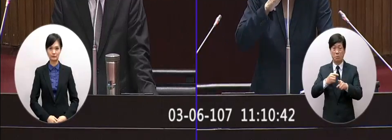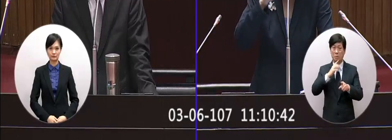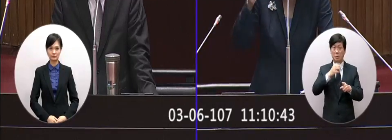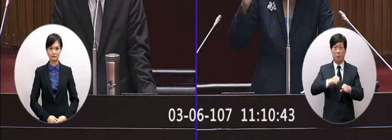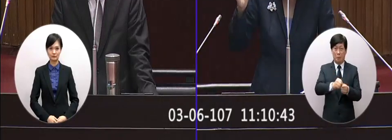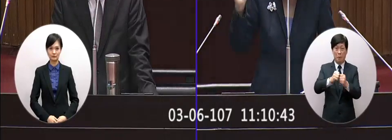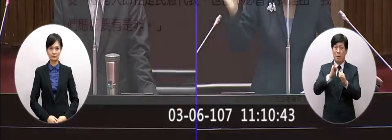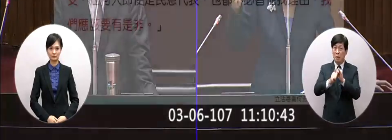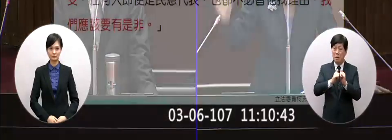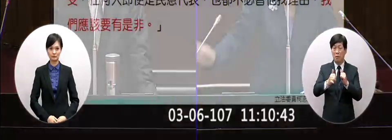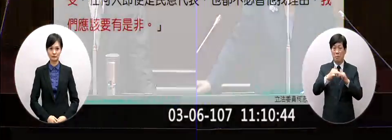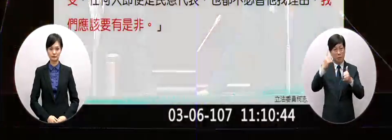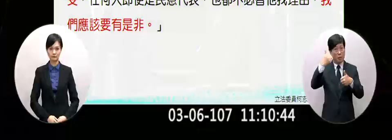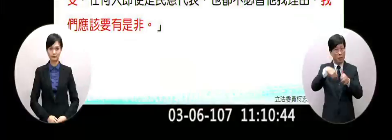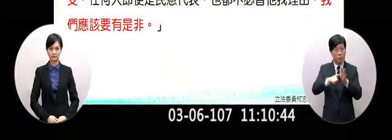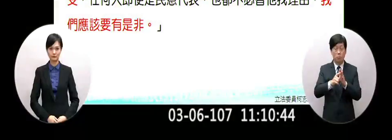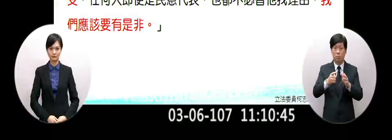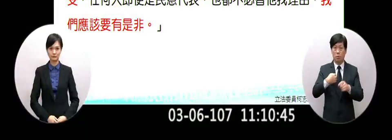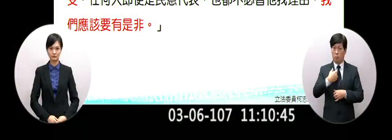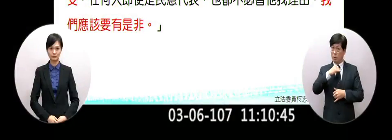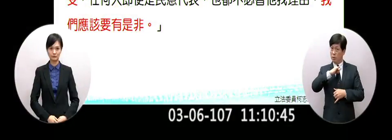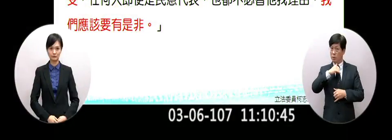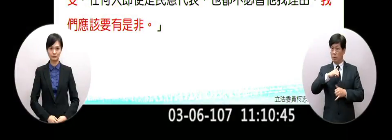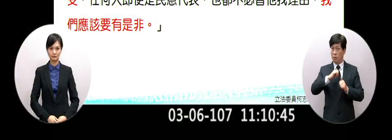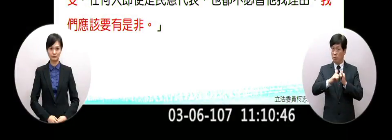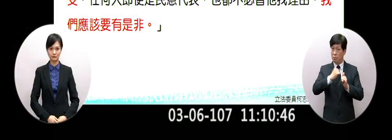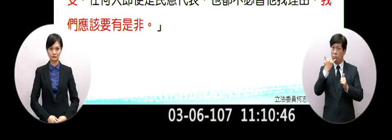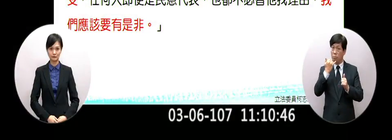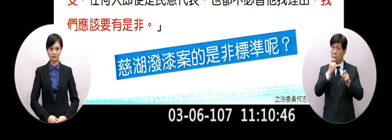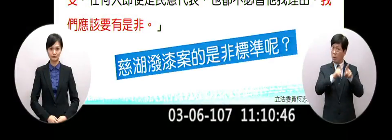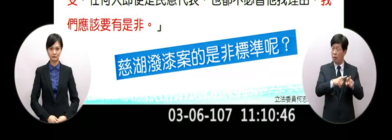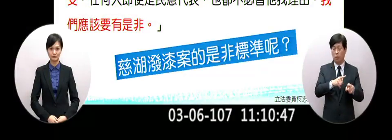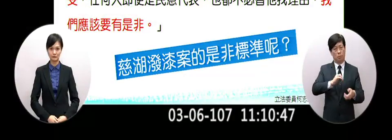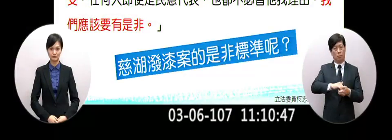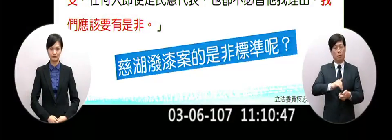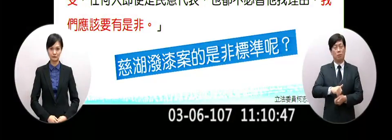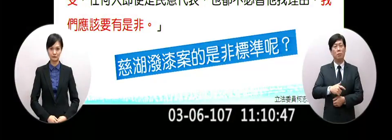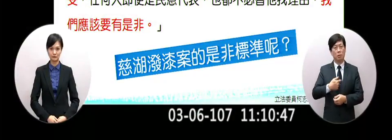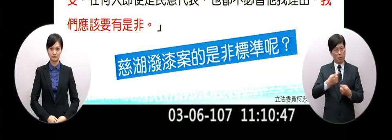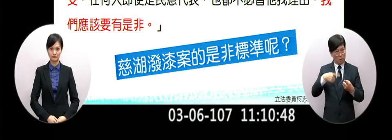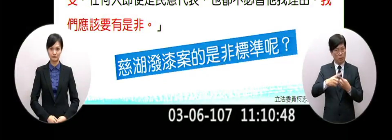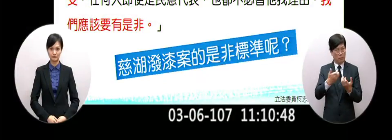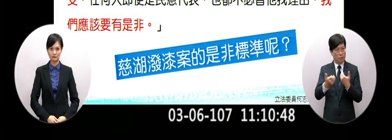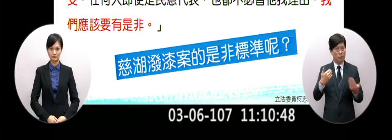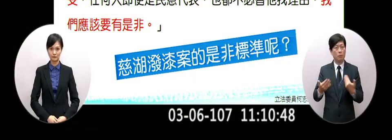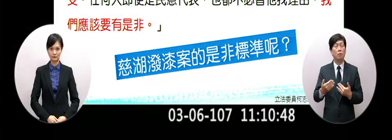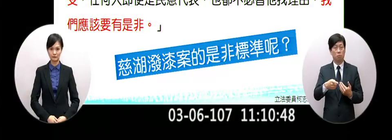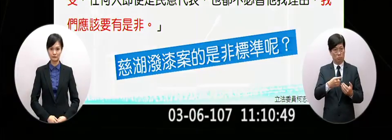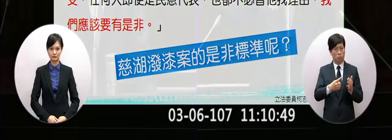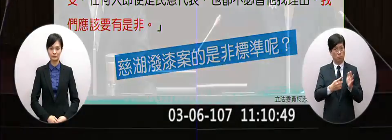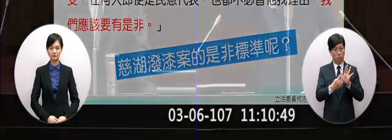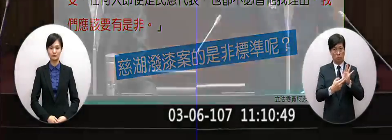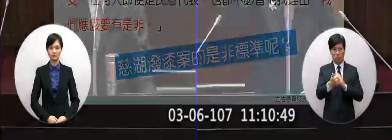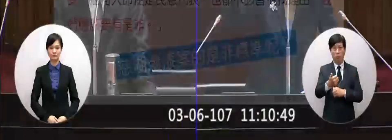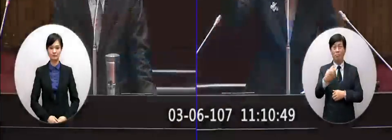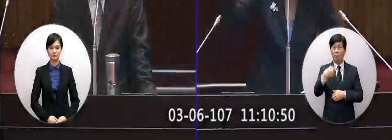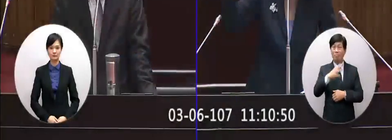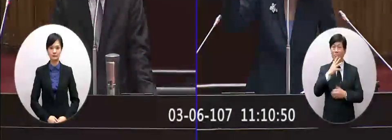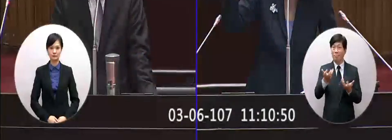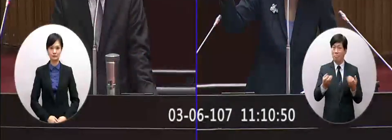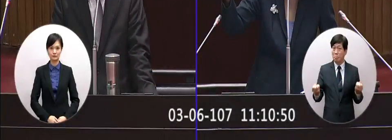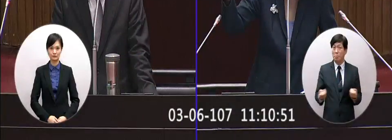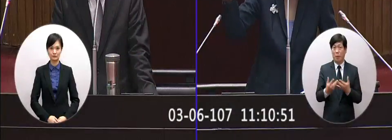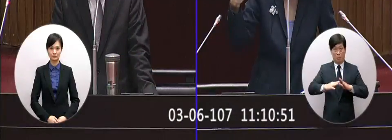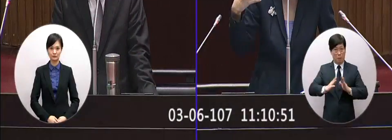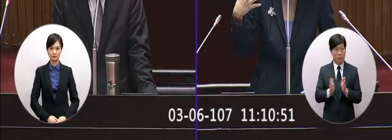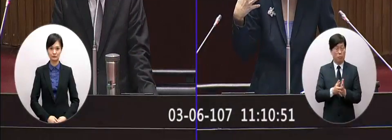破坏社会都不行为都不是台湾社会所能够接受的，我们应该要有是非，这句话讲得很好，而且你在事件发生的时